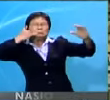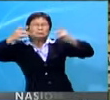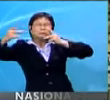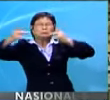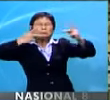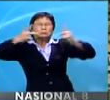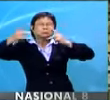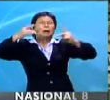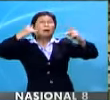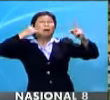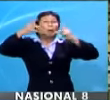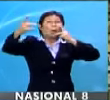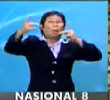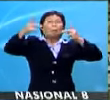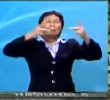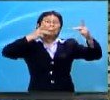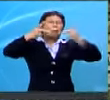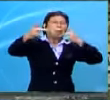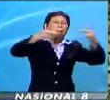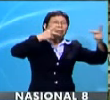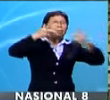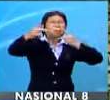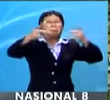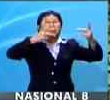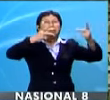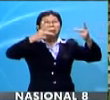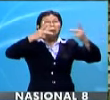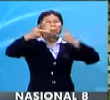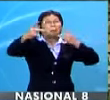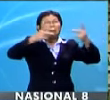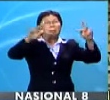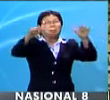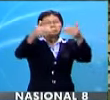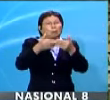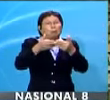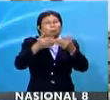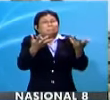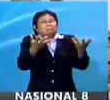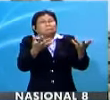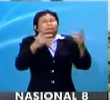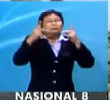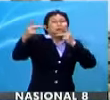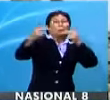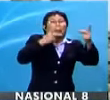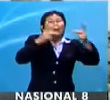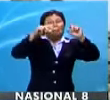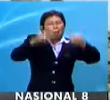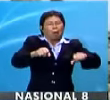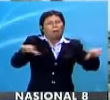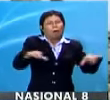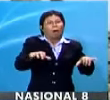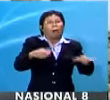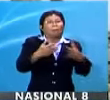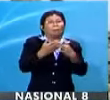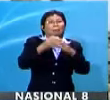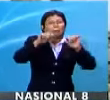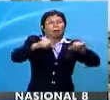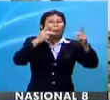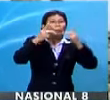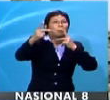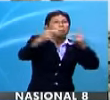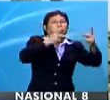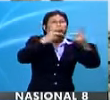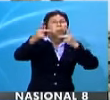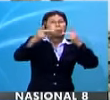terpaksa ditutup maksud saya talian komunikasi awam terpaksa ditut komunikasiya boleh dilaksanakan melalui